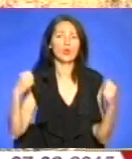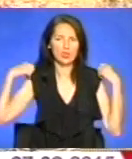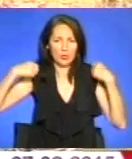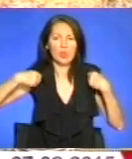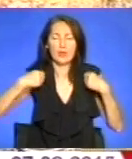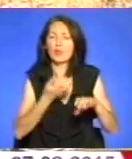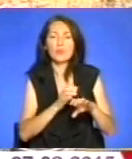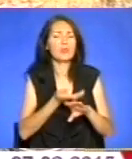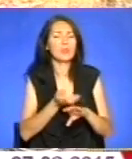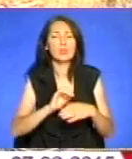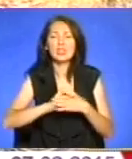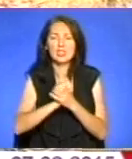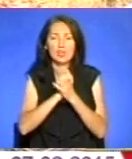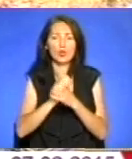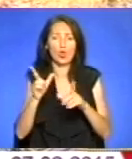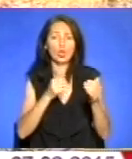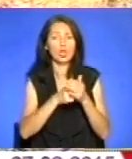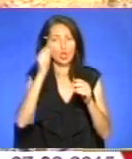неможливо. Добратися до школи